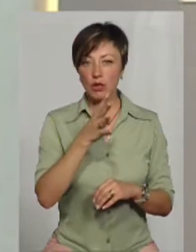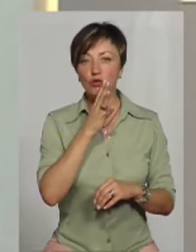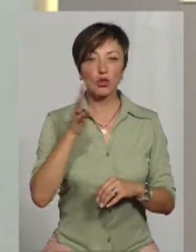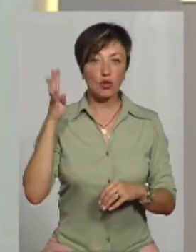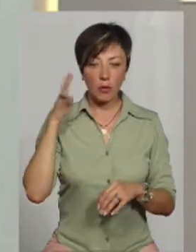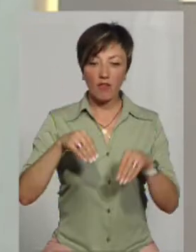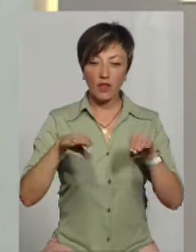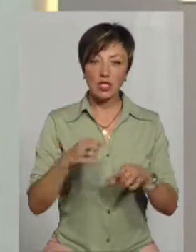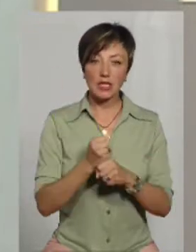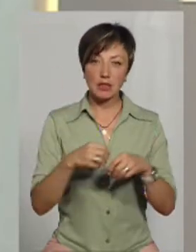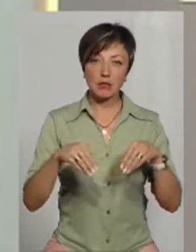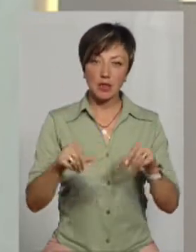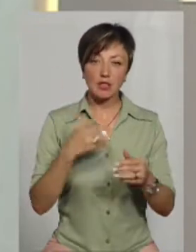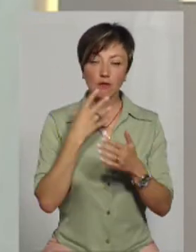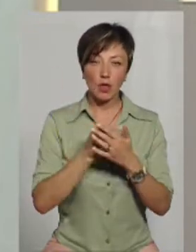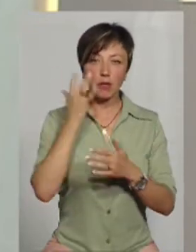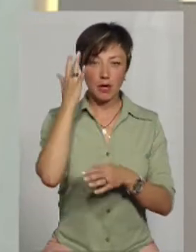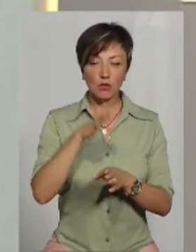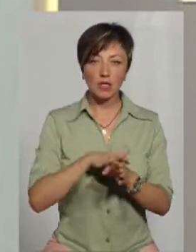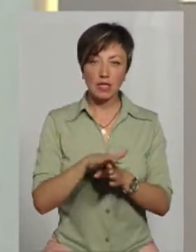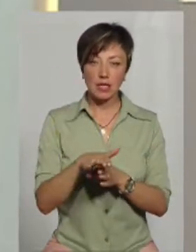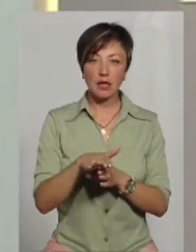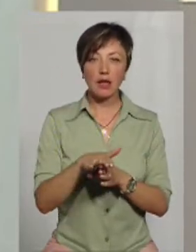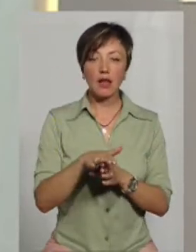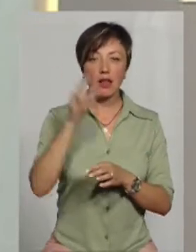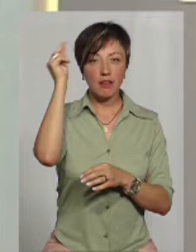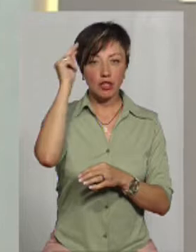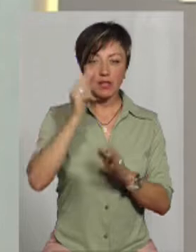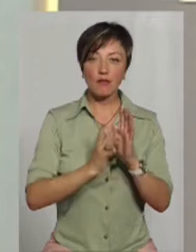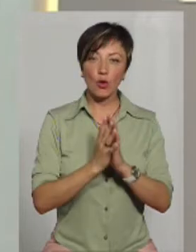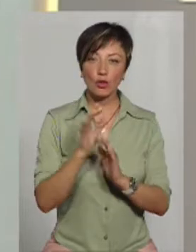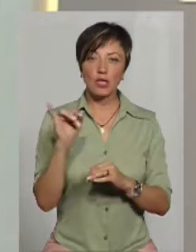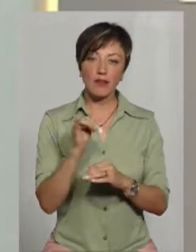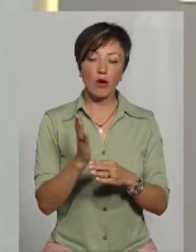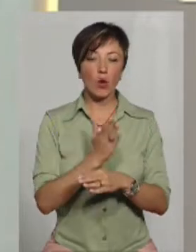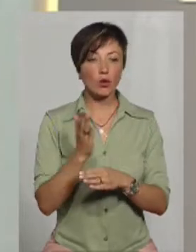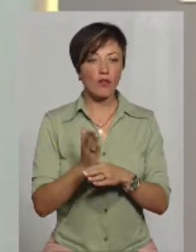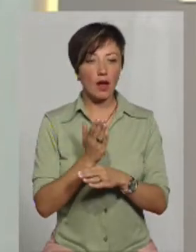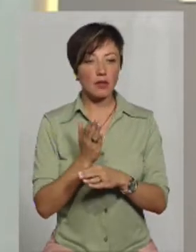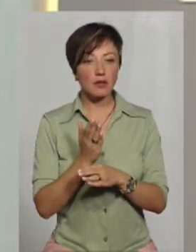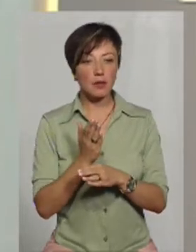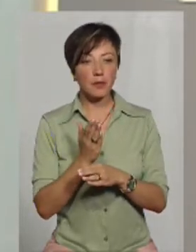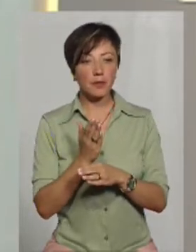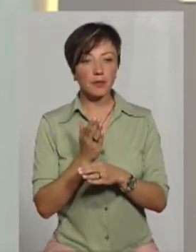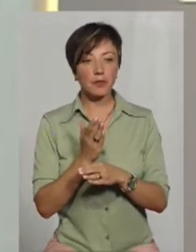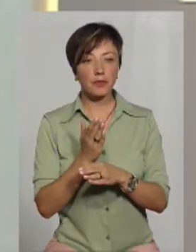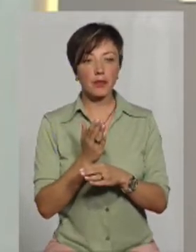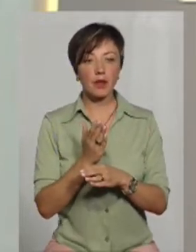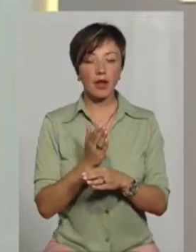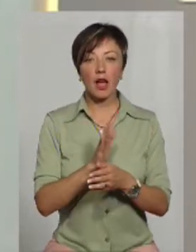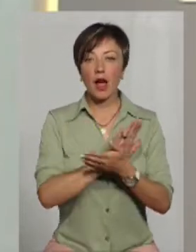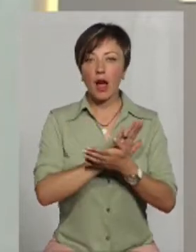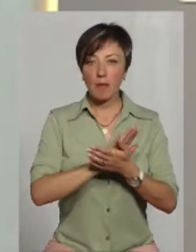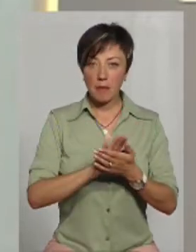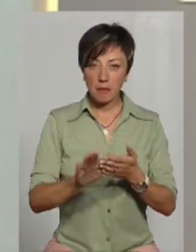тому вирішила жити на землі, свою мрію здійснила, навчилась не тільки вирощувати, а й виготовляти, запевняють,